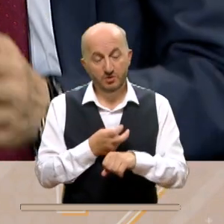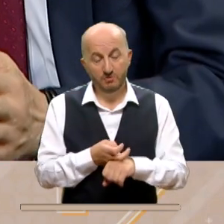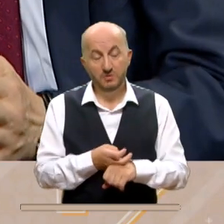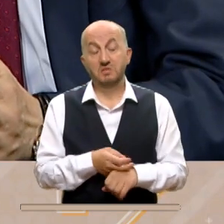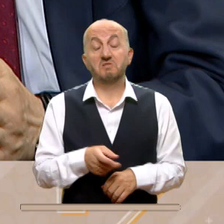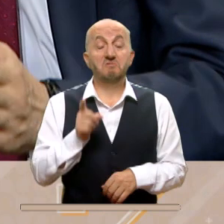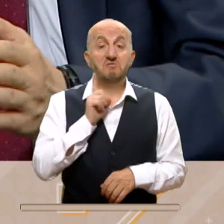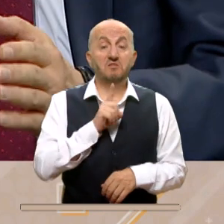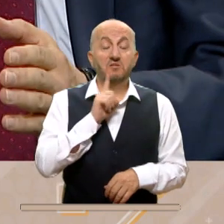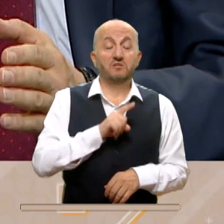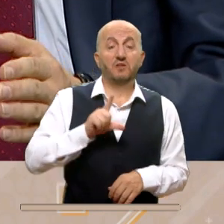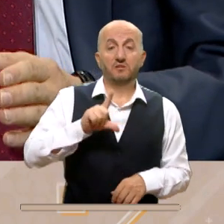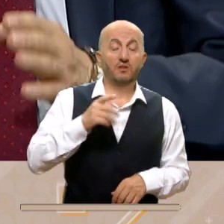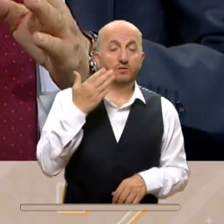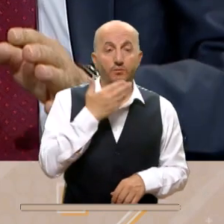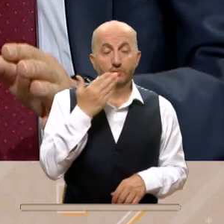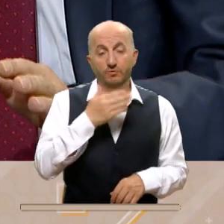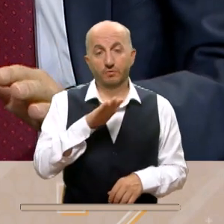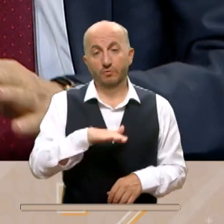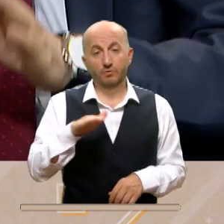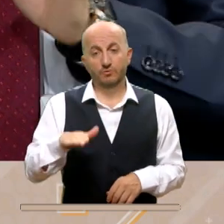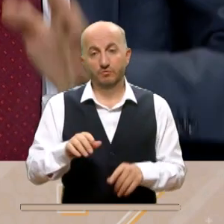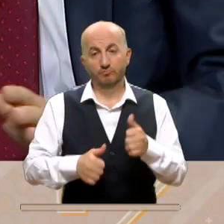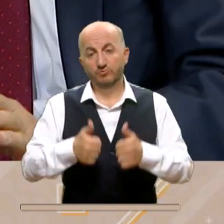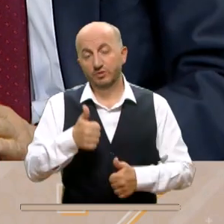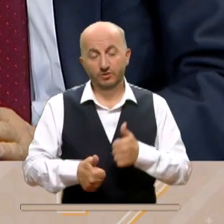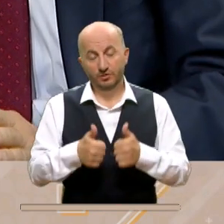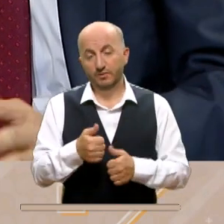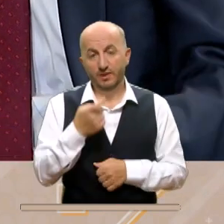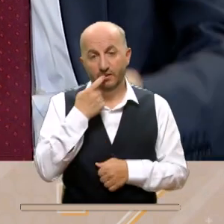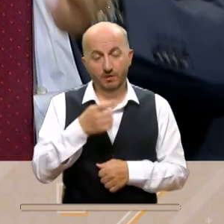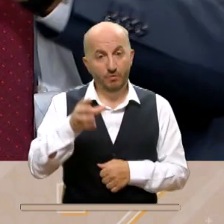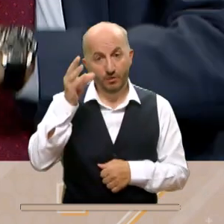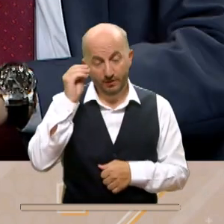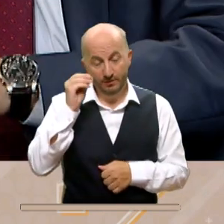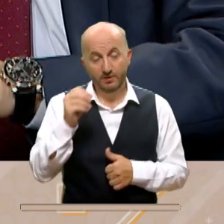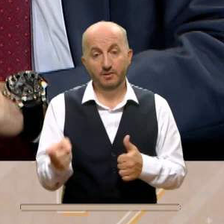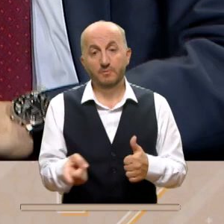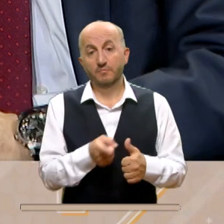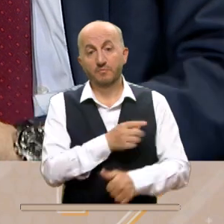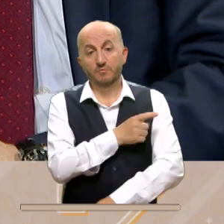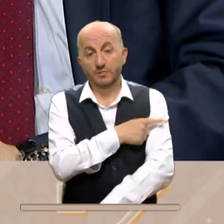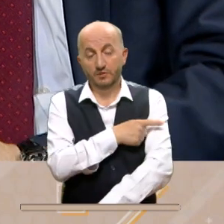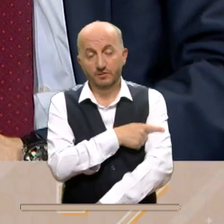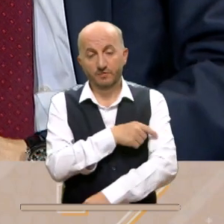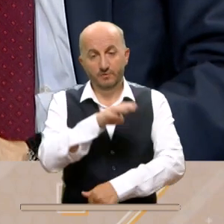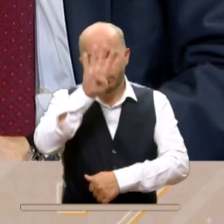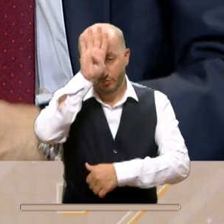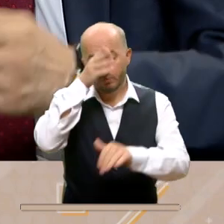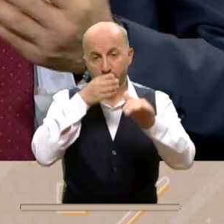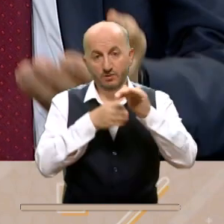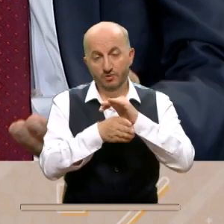İngilizce lisans okuyacak öğrencilerimizle yarışacak bir şekilde dil öğrendiler. Birinci sınıfta hukuka geçtiler.